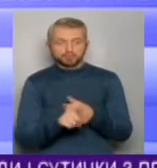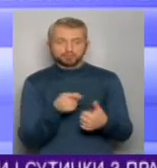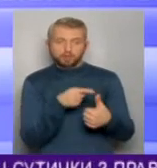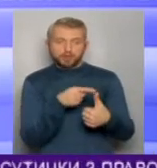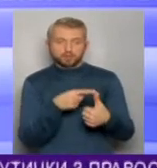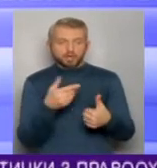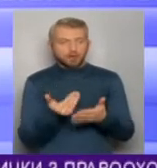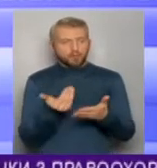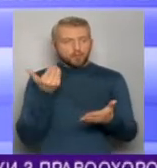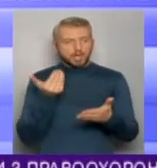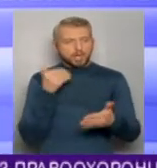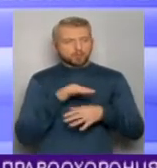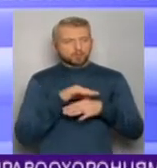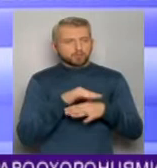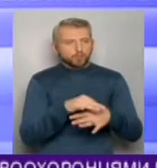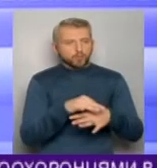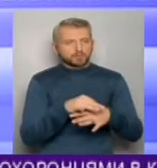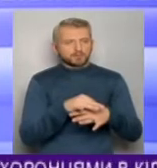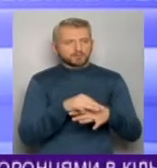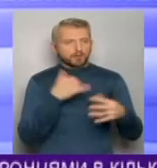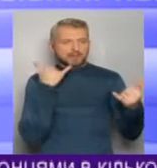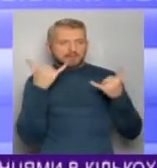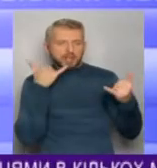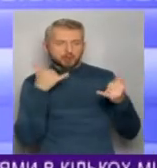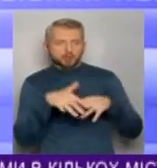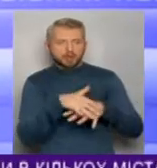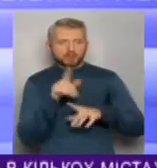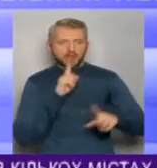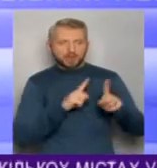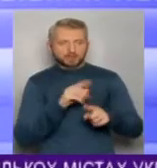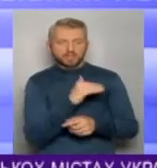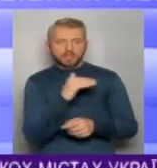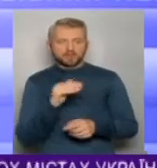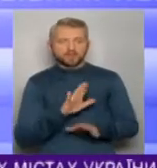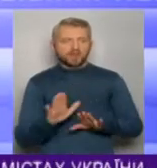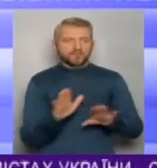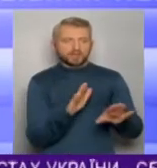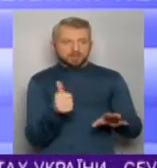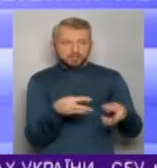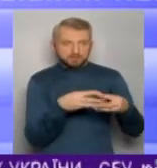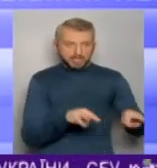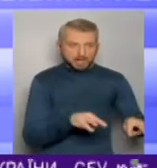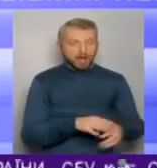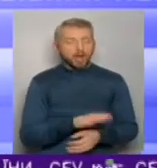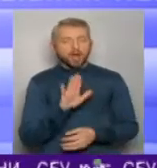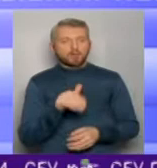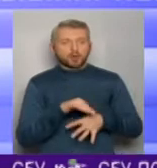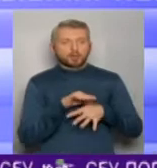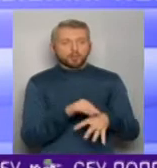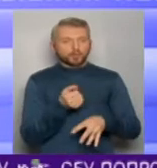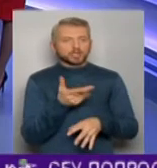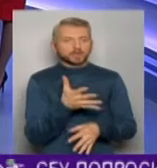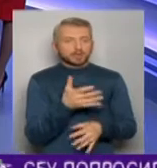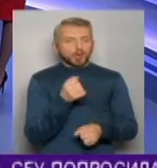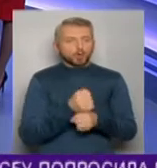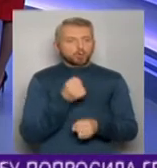попередньо проводився і селекторна нарада на рівні віце-прем'єра. Угу. Потім проводили кілька робочих